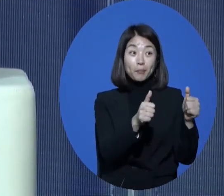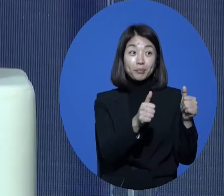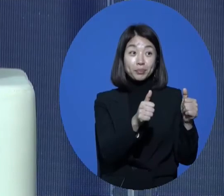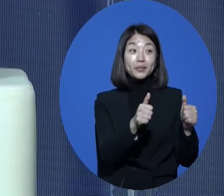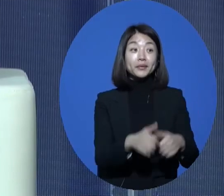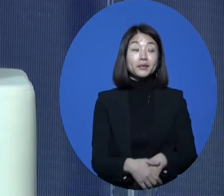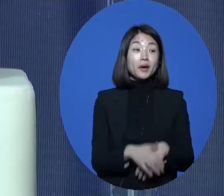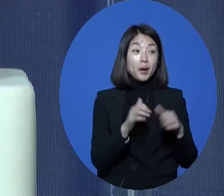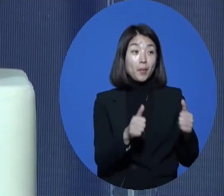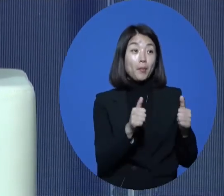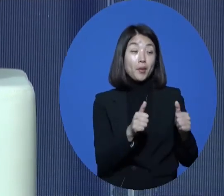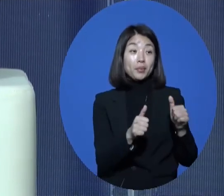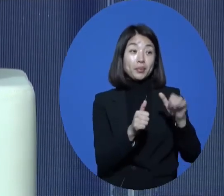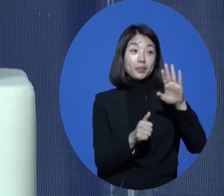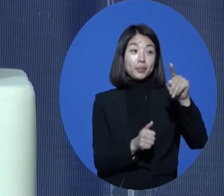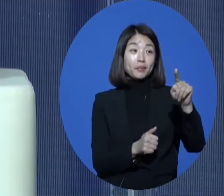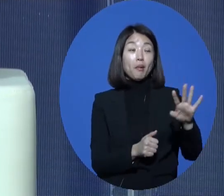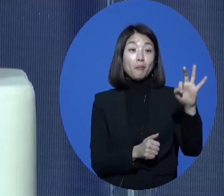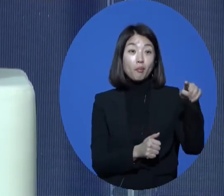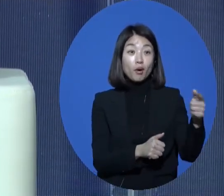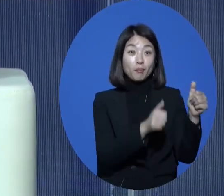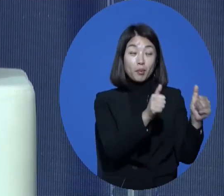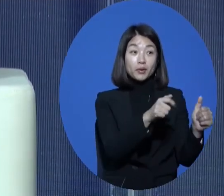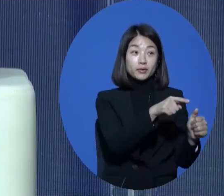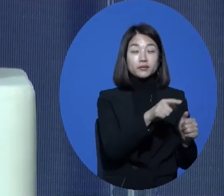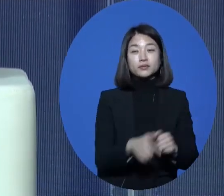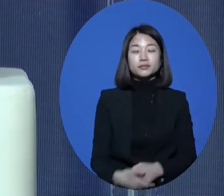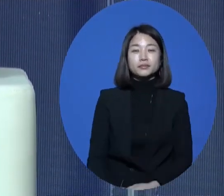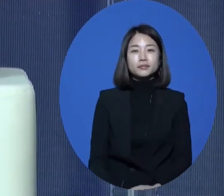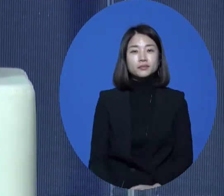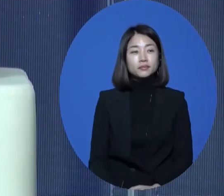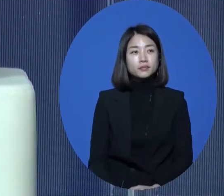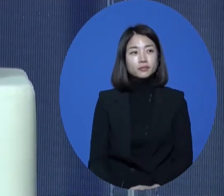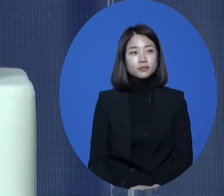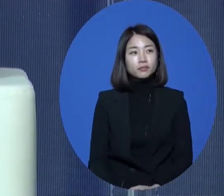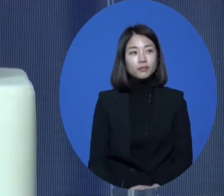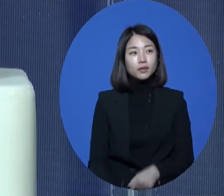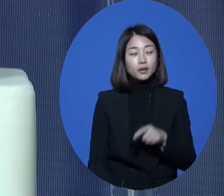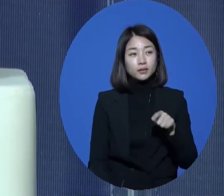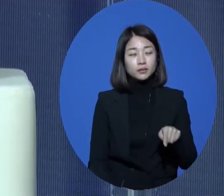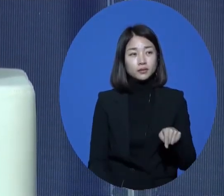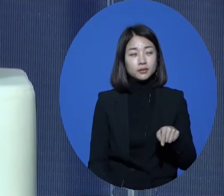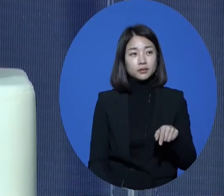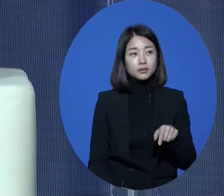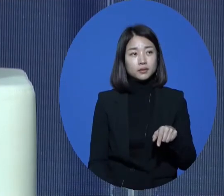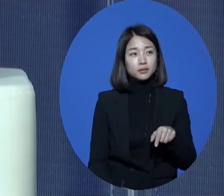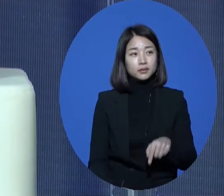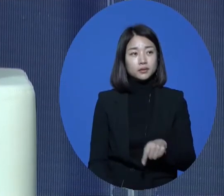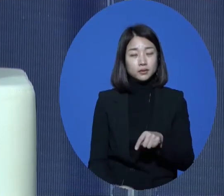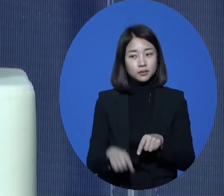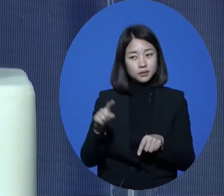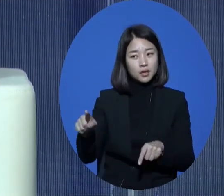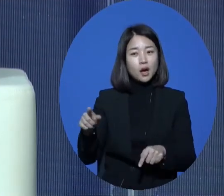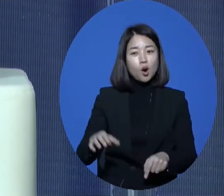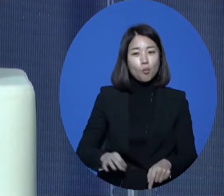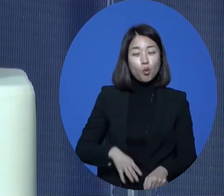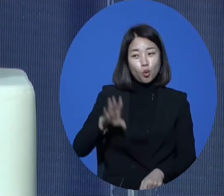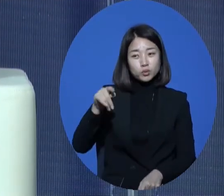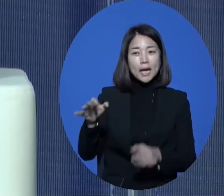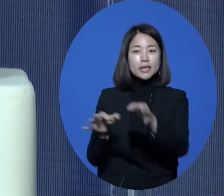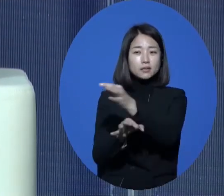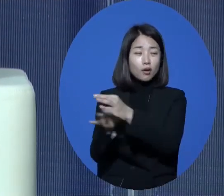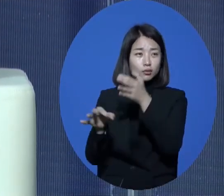삼권 분립이잖아요. 이제 법원이라는 이 구조가 행정부에다가 이렇게 이제